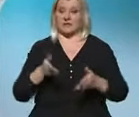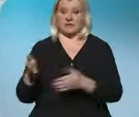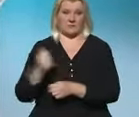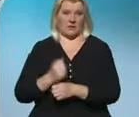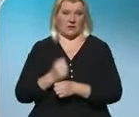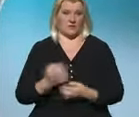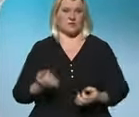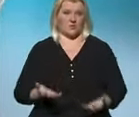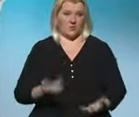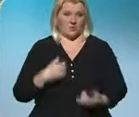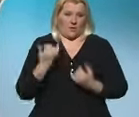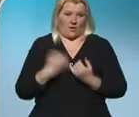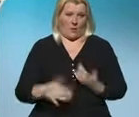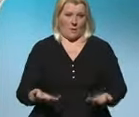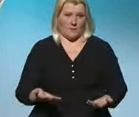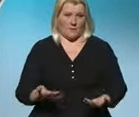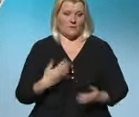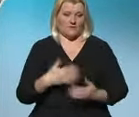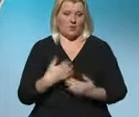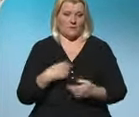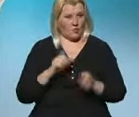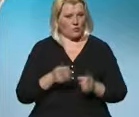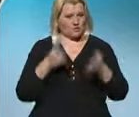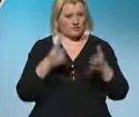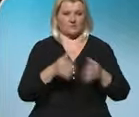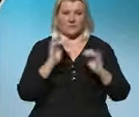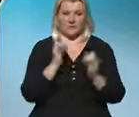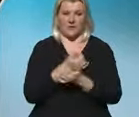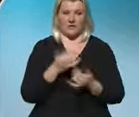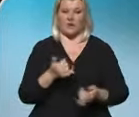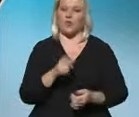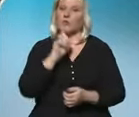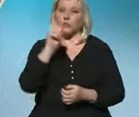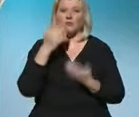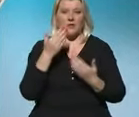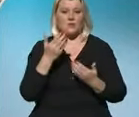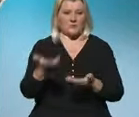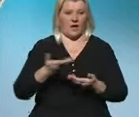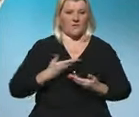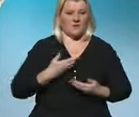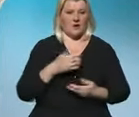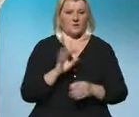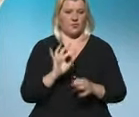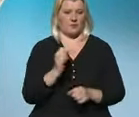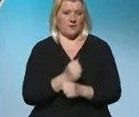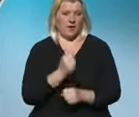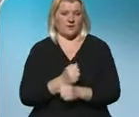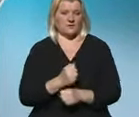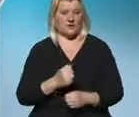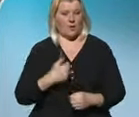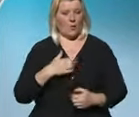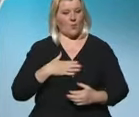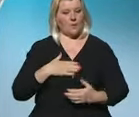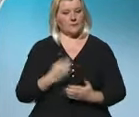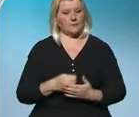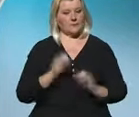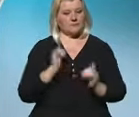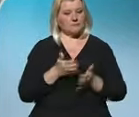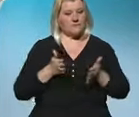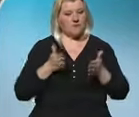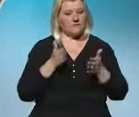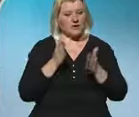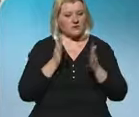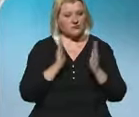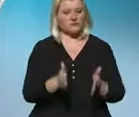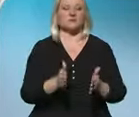dělat neuměla, si myslím. Takže já jsem strašně vděčná Bohu, že můžu mít to štěstí, že jsem našla svoji cestu a myslím si, že je to to, čemu se